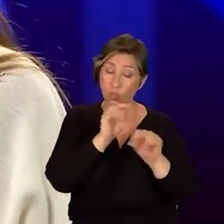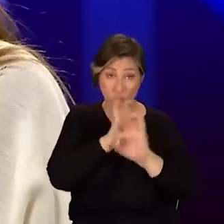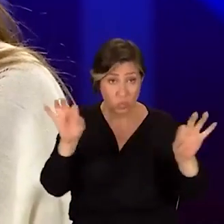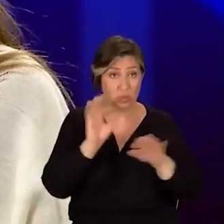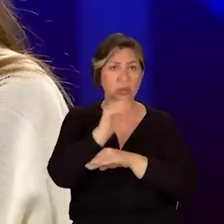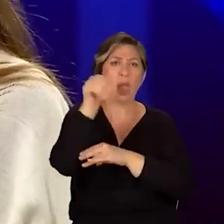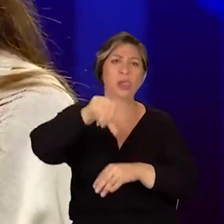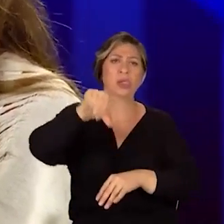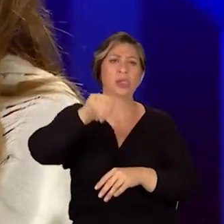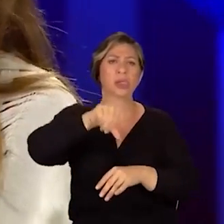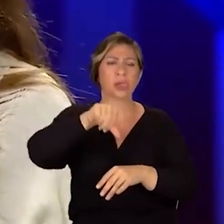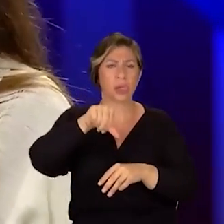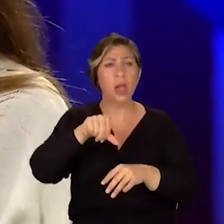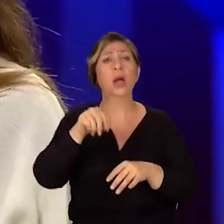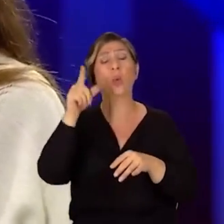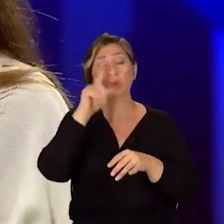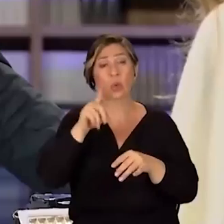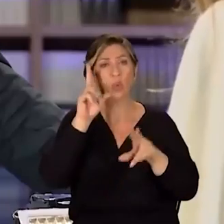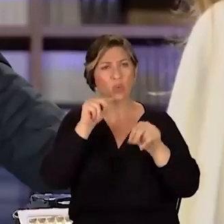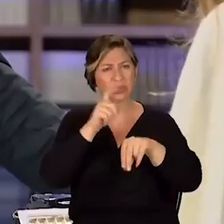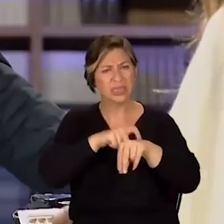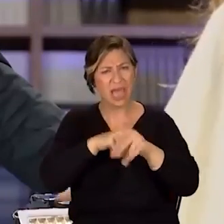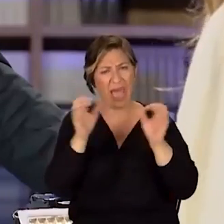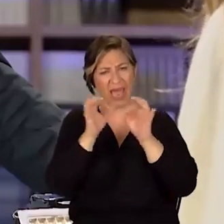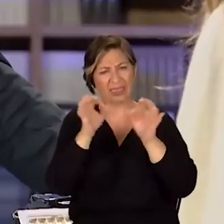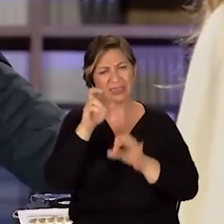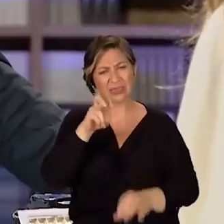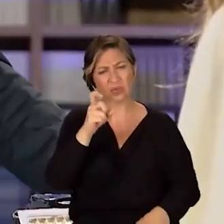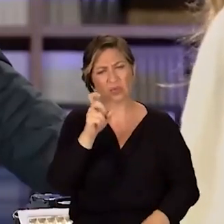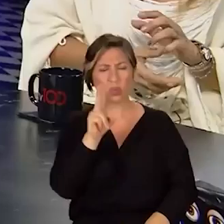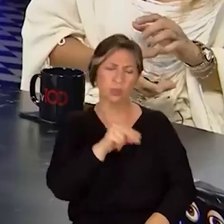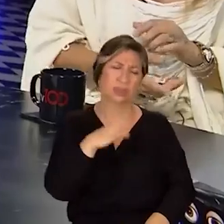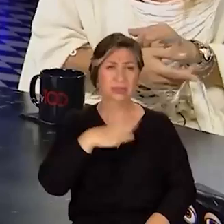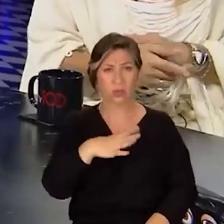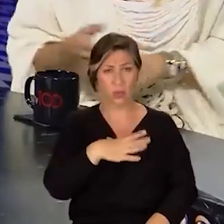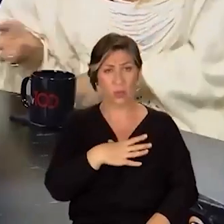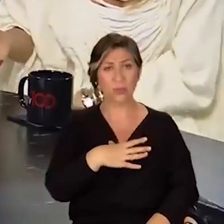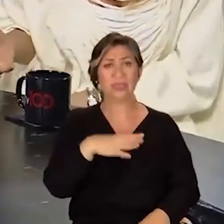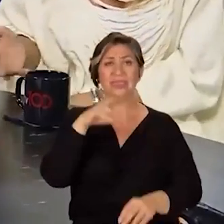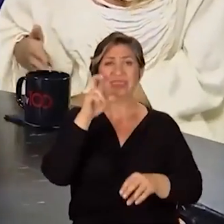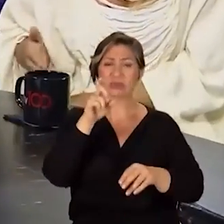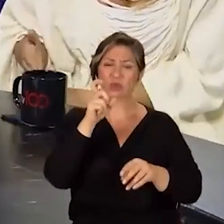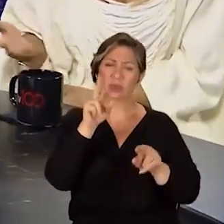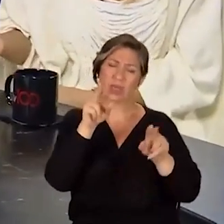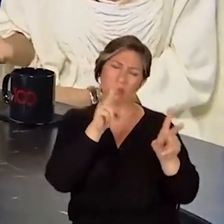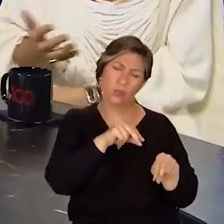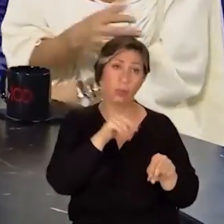yaşayamıyorum. Uyku saatlerim aynen sizin gibi erken geliyor. 8-9 gibi uyumak istiyorum. 8-9 gibi